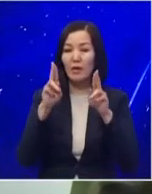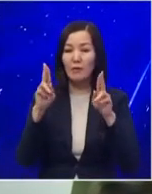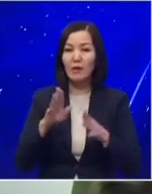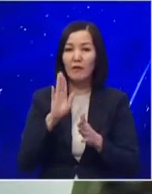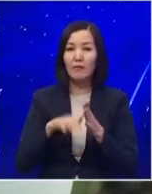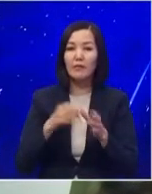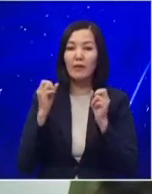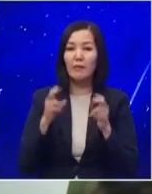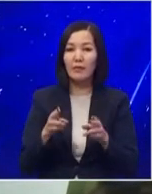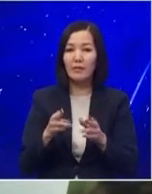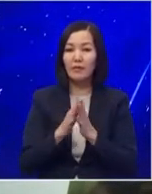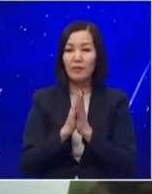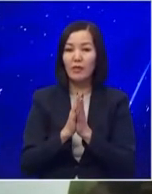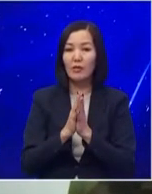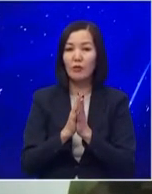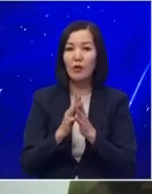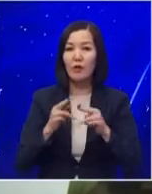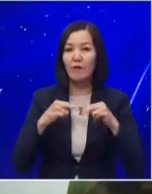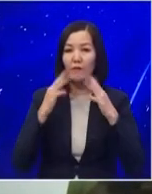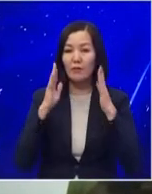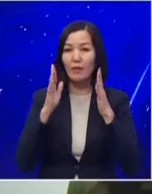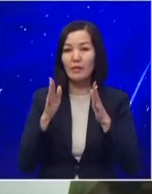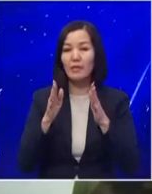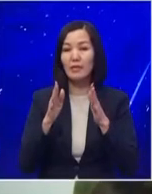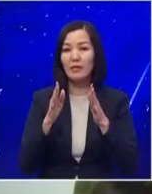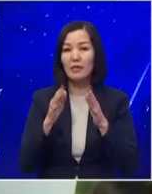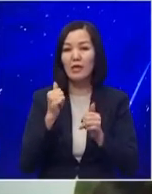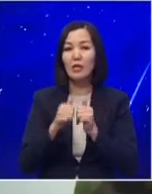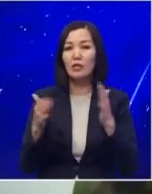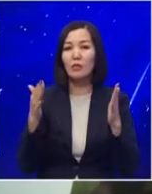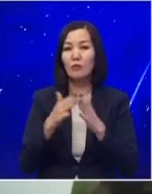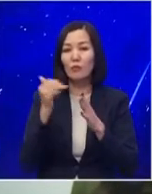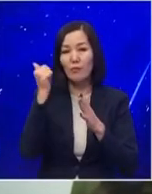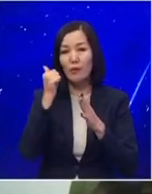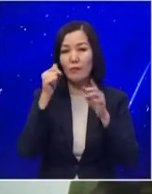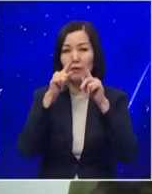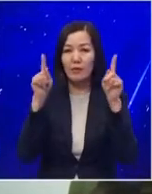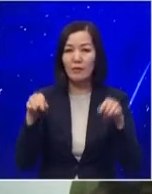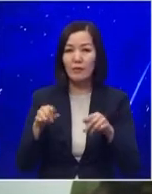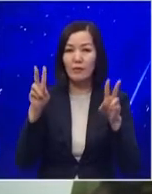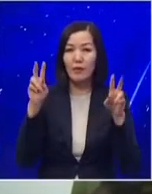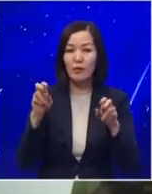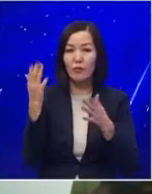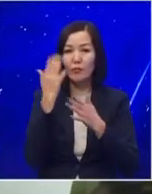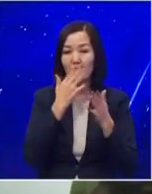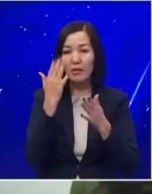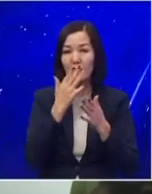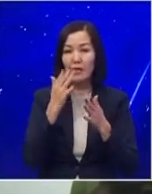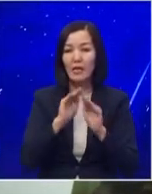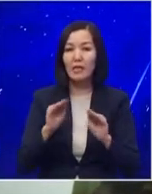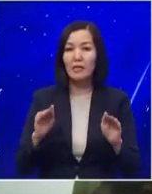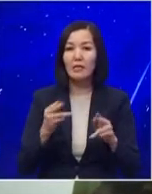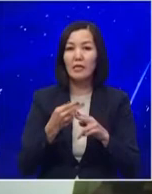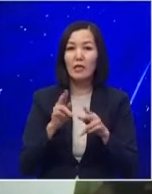безопасности прошу вас отнеситесь к этому серьезно каждом доме есть пометка на противопожарную тематику простите листик детей особенно